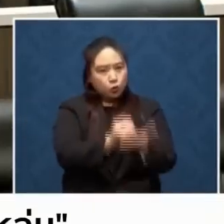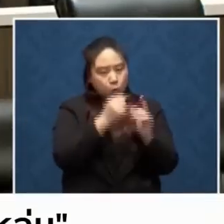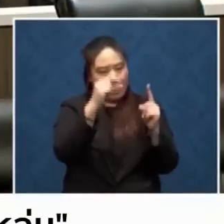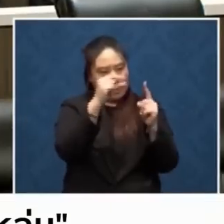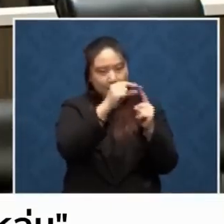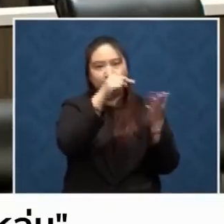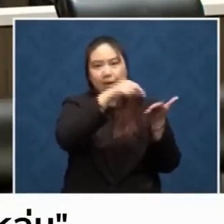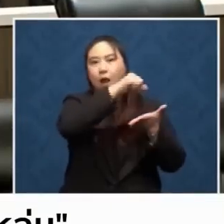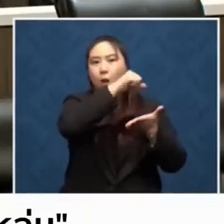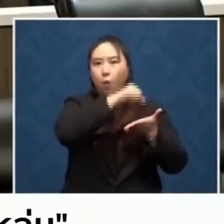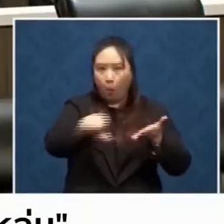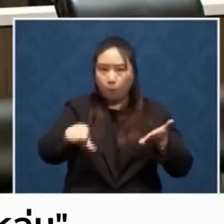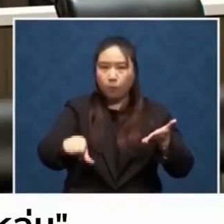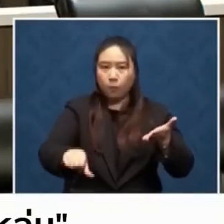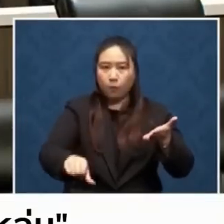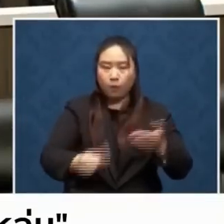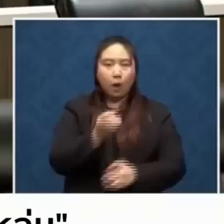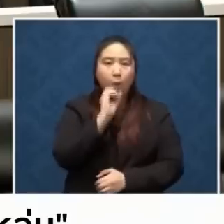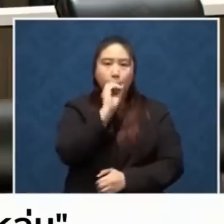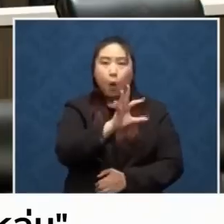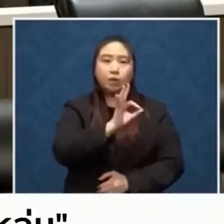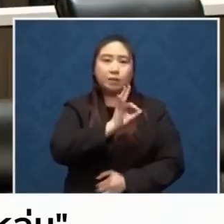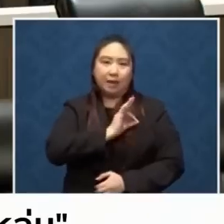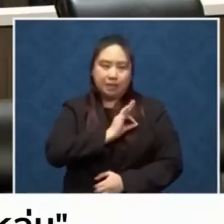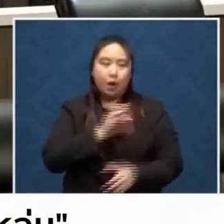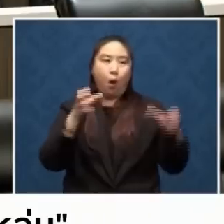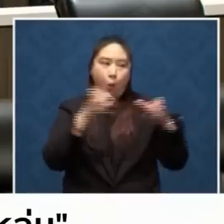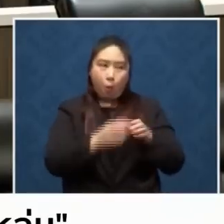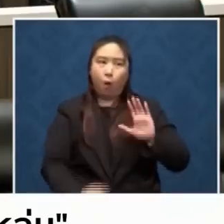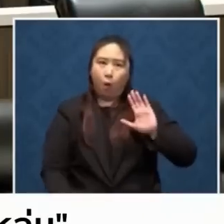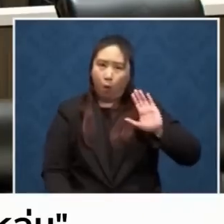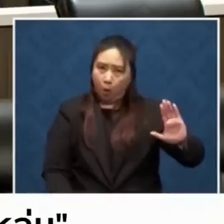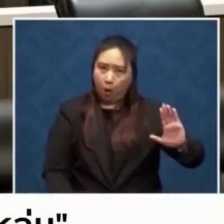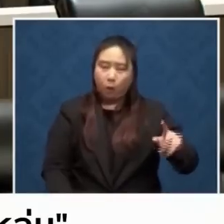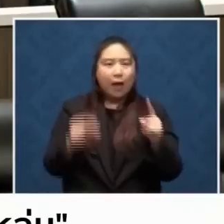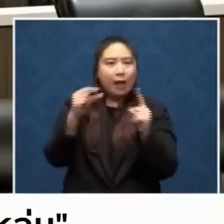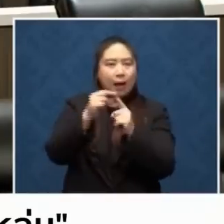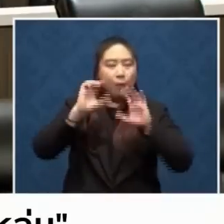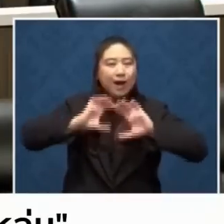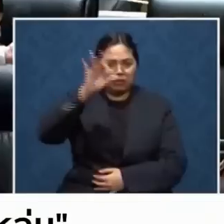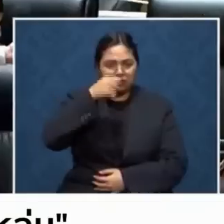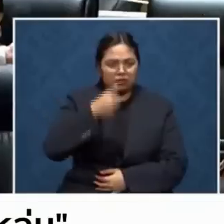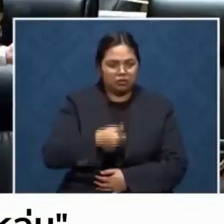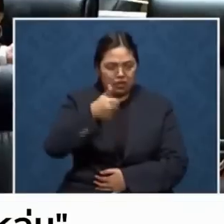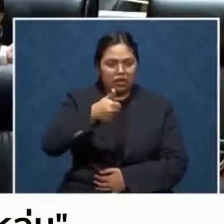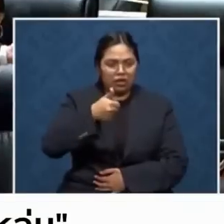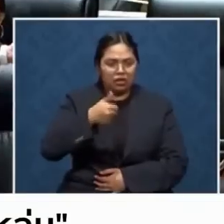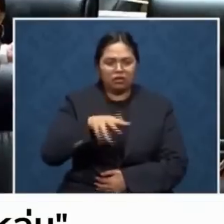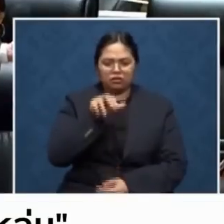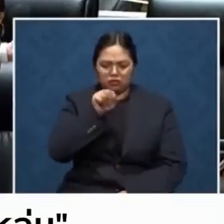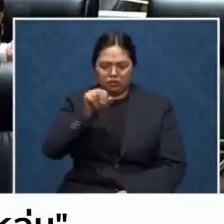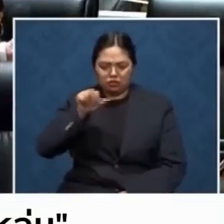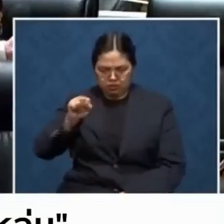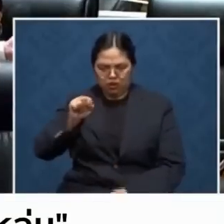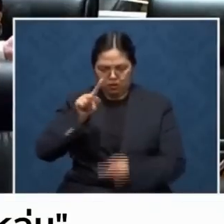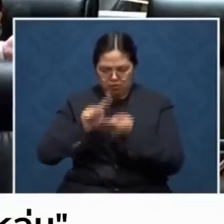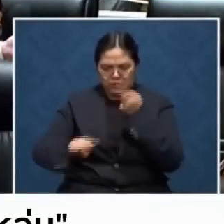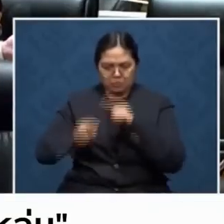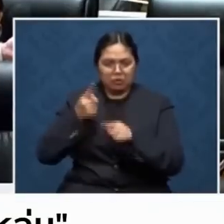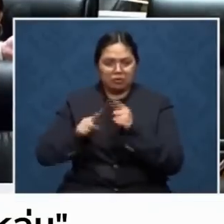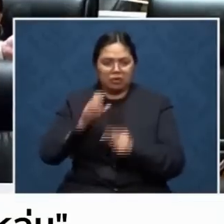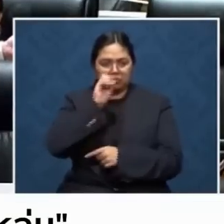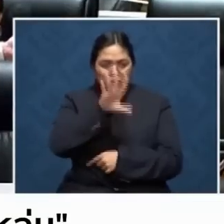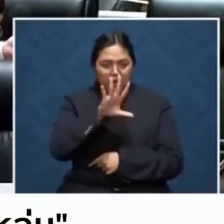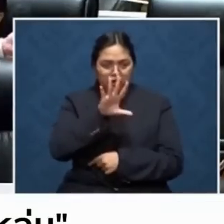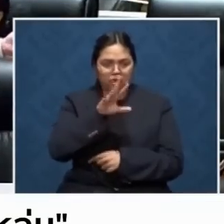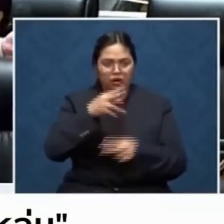ประท้วงเรื่องของคำว่ารัฐบาลส้มหล่นจากนั้นนายวิโรจน์ลักษณะอดิศรส.ส.บัญชีรายชื่อพรรคก้าวไกลก็พูดย้ำถึงเรื่องนายก